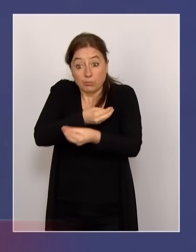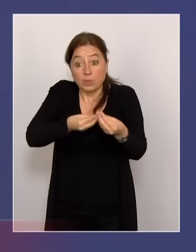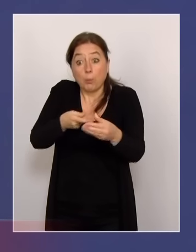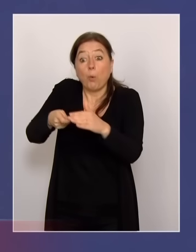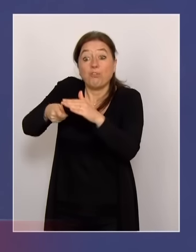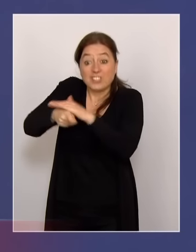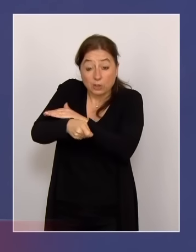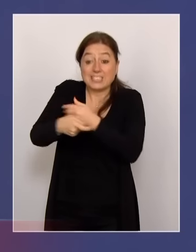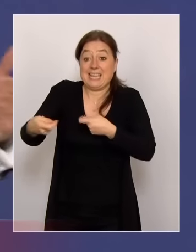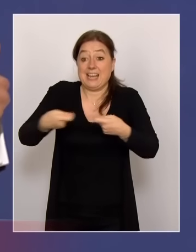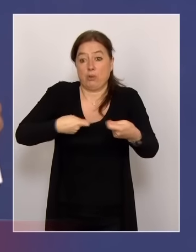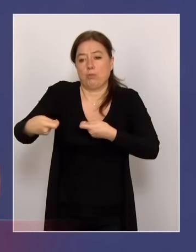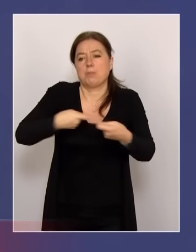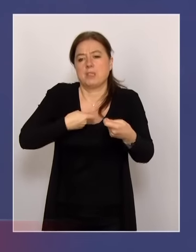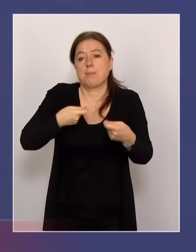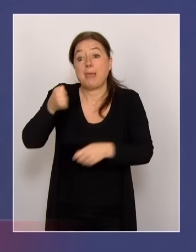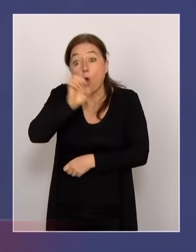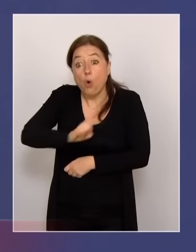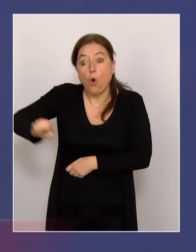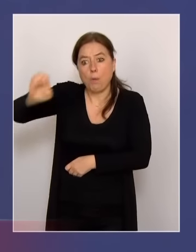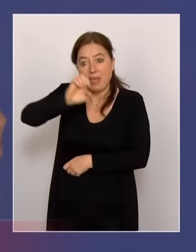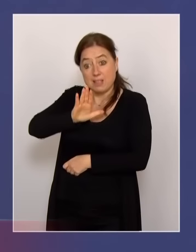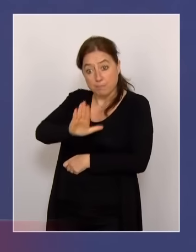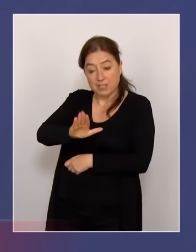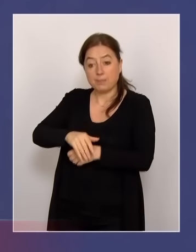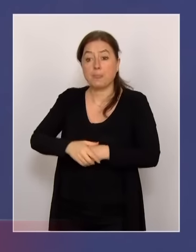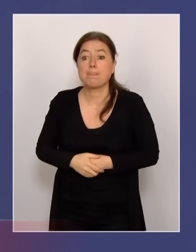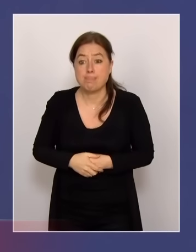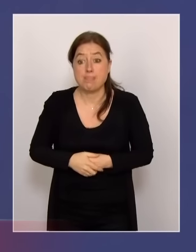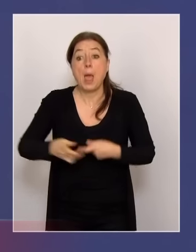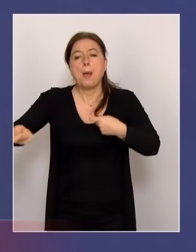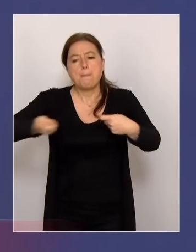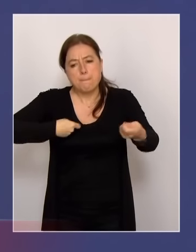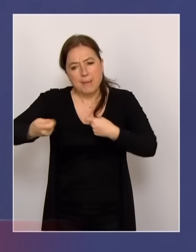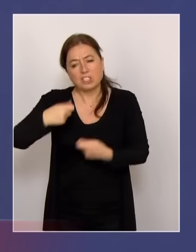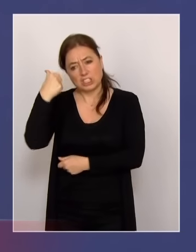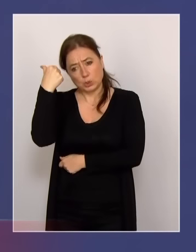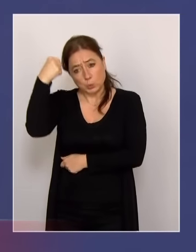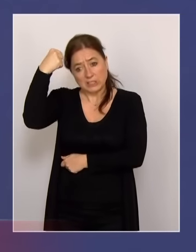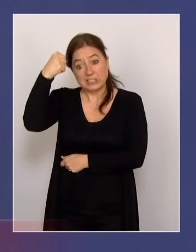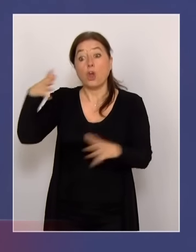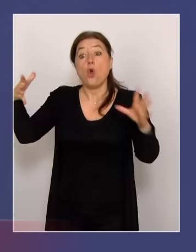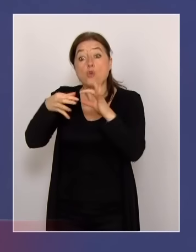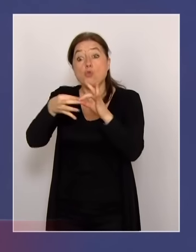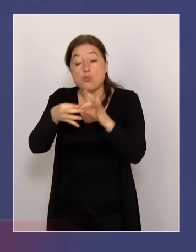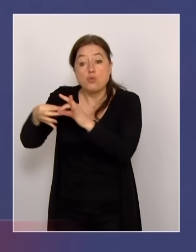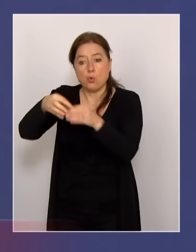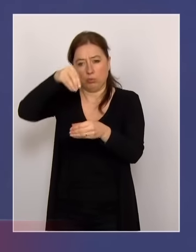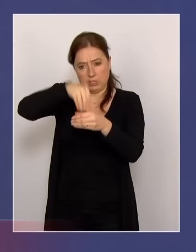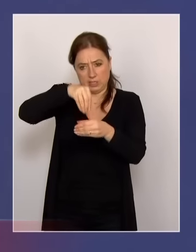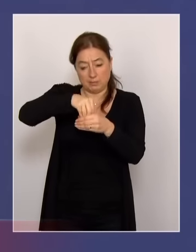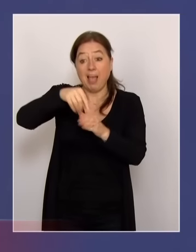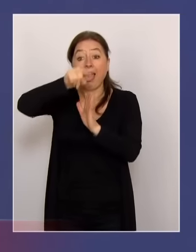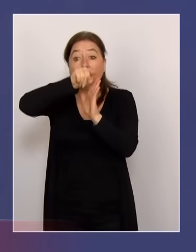financement de notre économie. Un vrai marché unique, une union de l'épargne et d'investissement, un assouplissement des règles